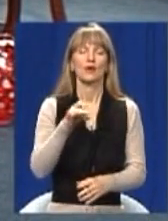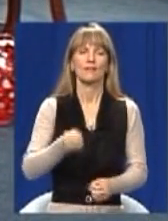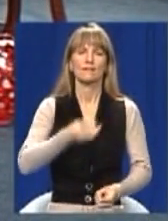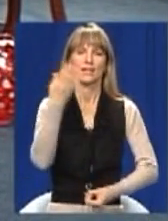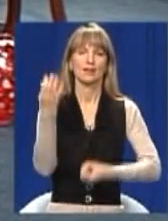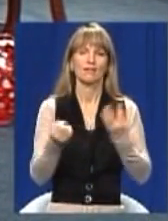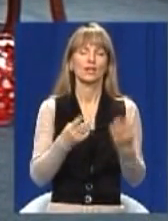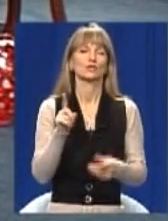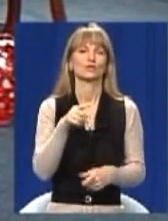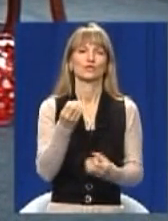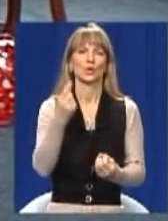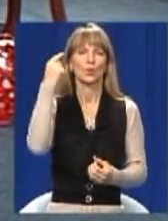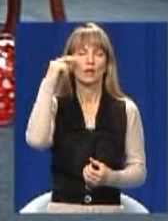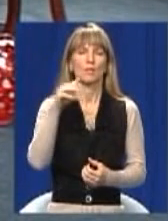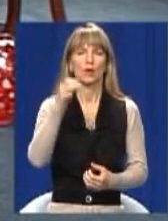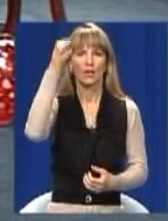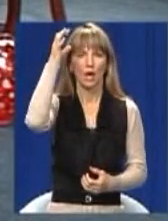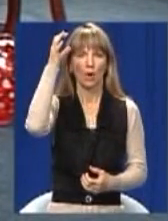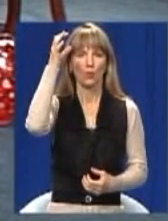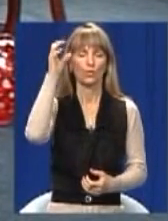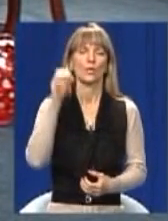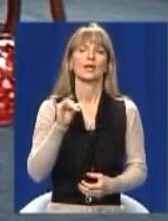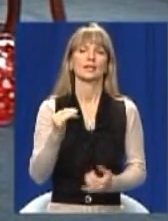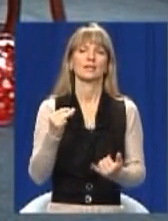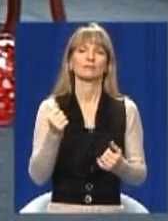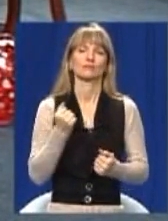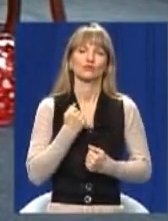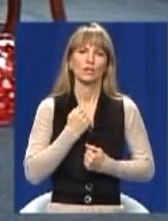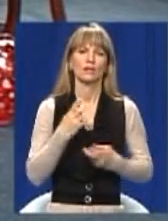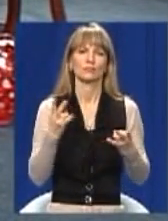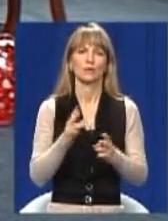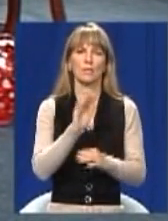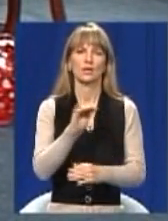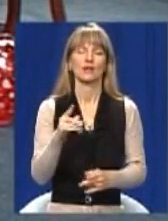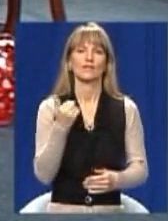про що ми там ще дізналися, про науку. І, на жаль, ми маємо з вами прощатися,